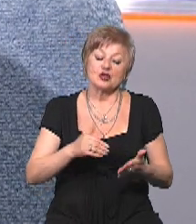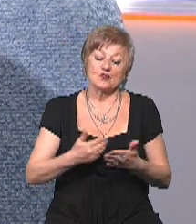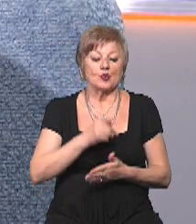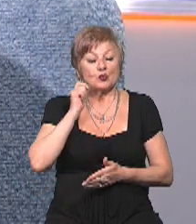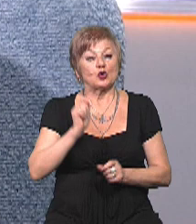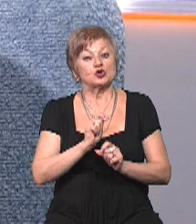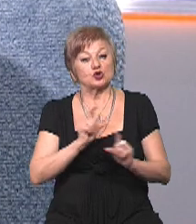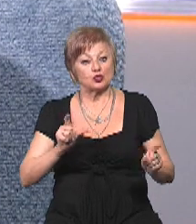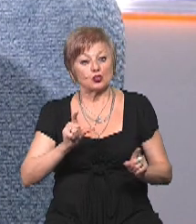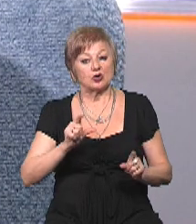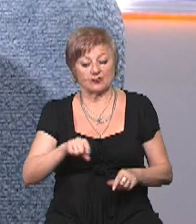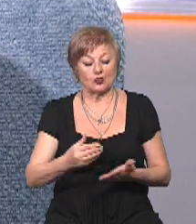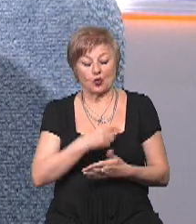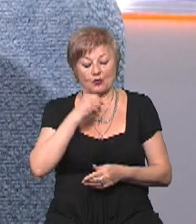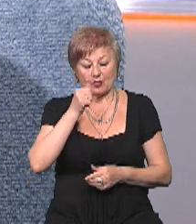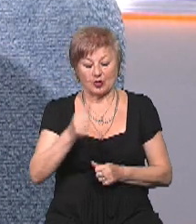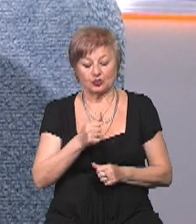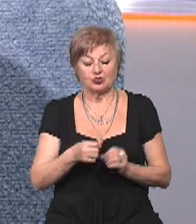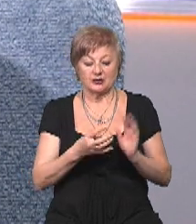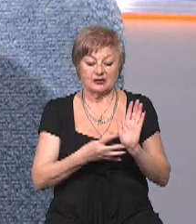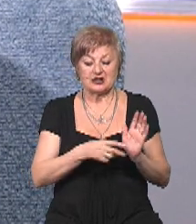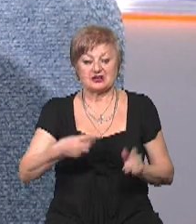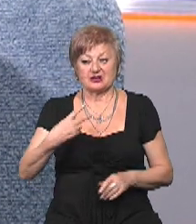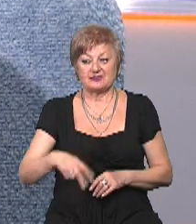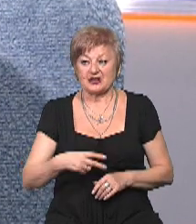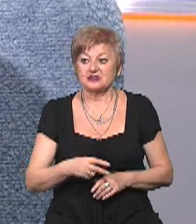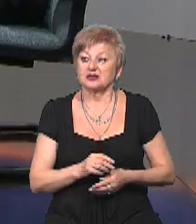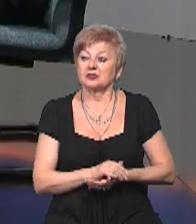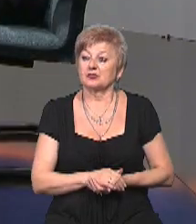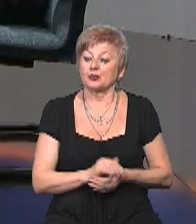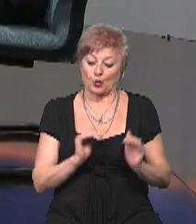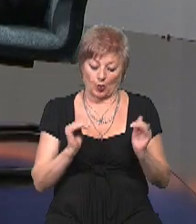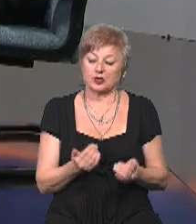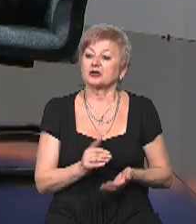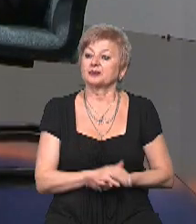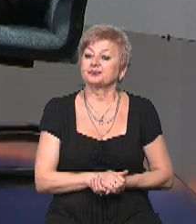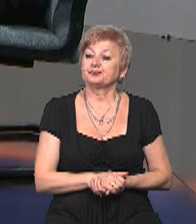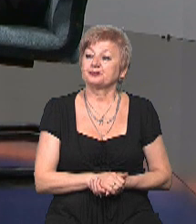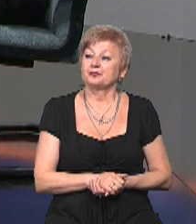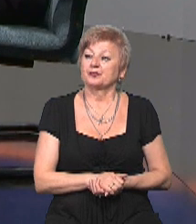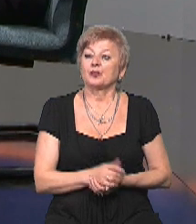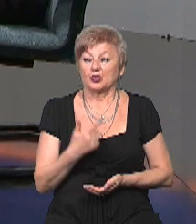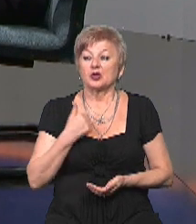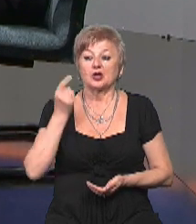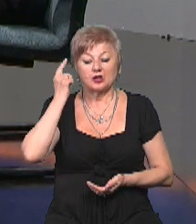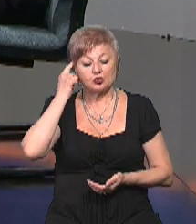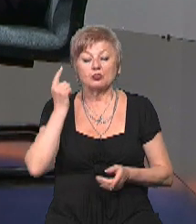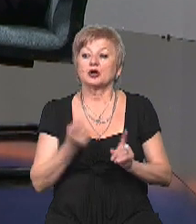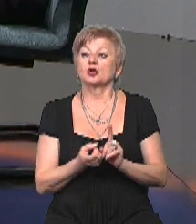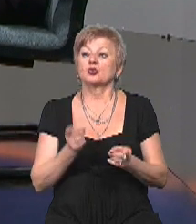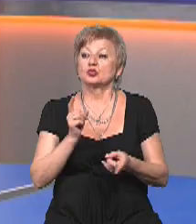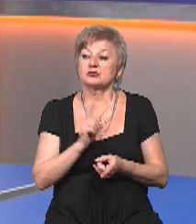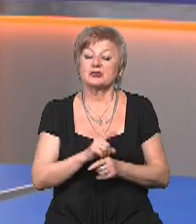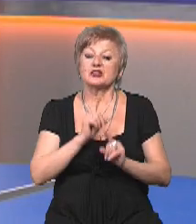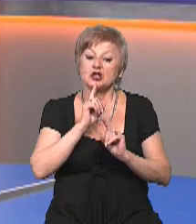української школи у навчальному році 2019-2020 та які саме? Коротко тезово. Я думаю, змін особливих